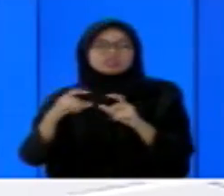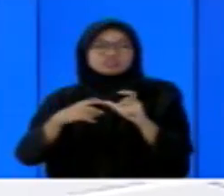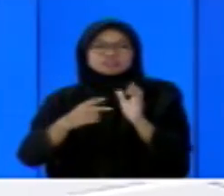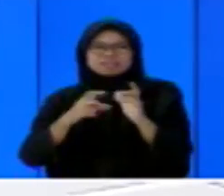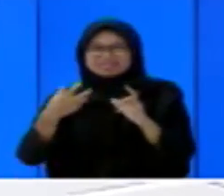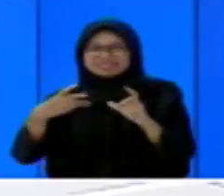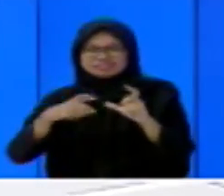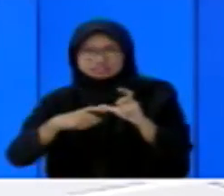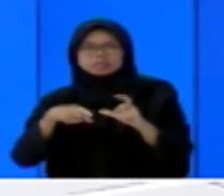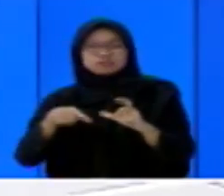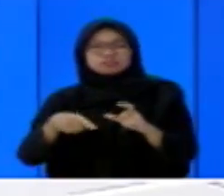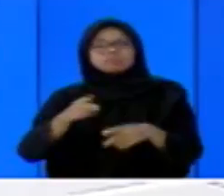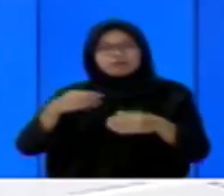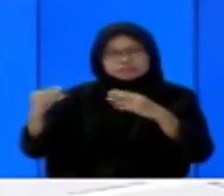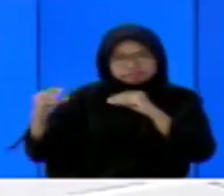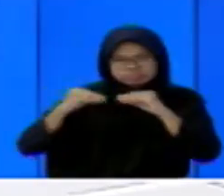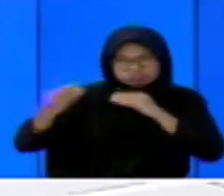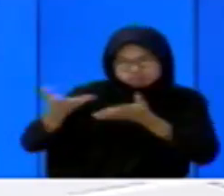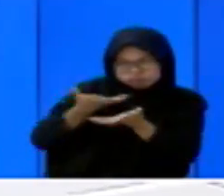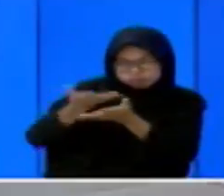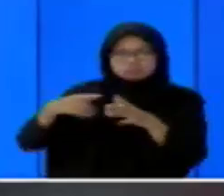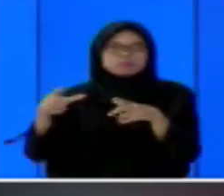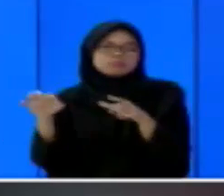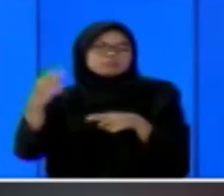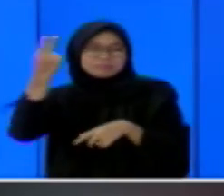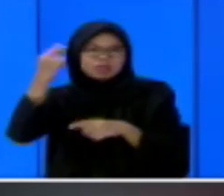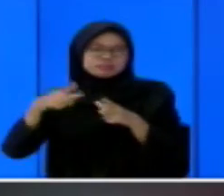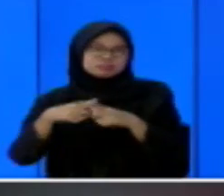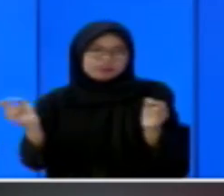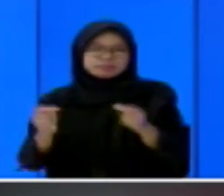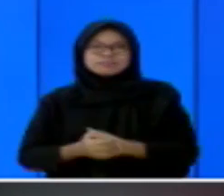proses negosiasi dengan pemerintah Jepang.